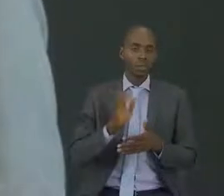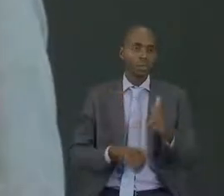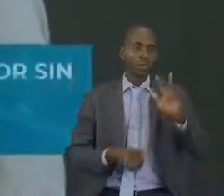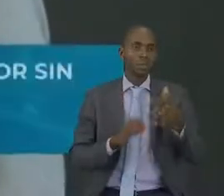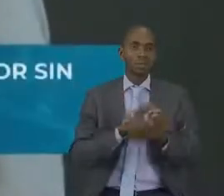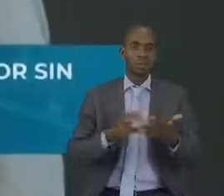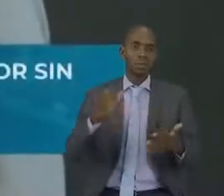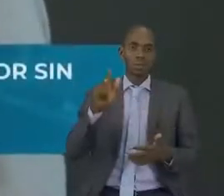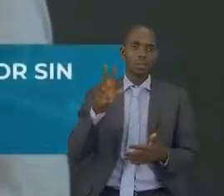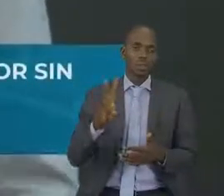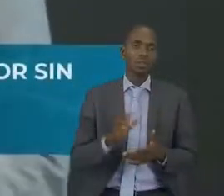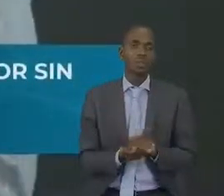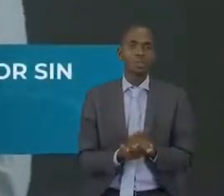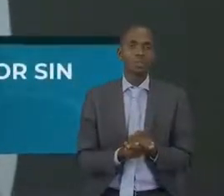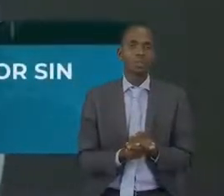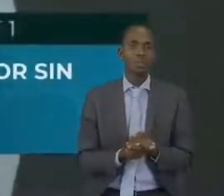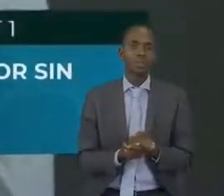Verset 36,